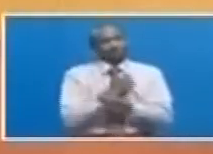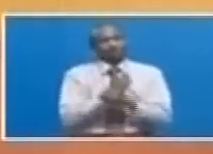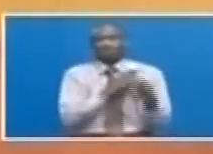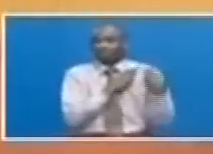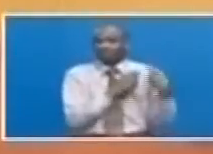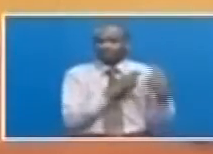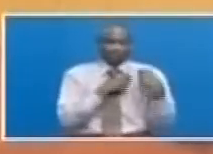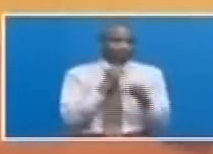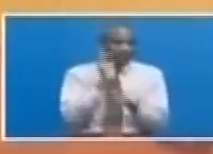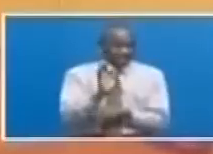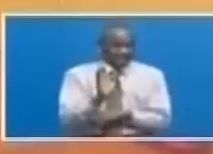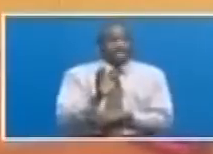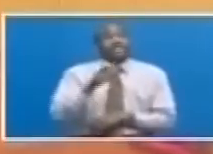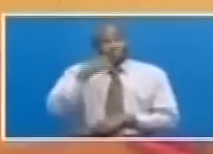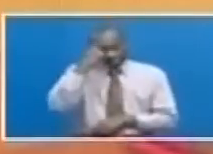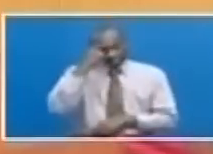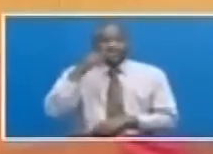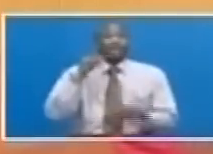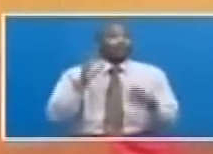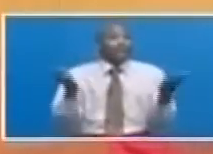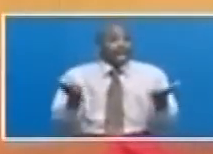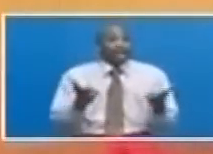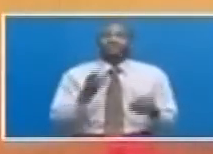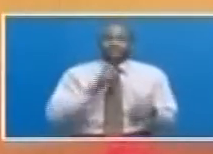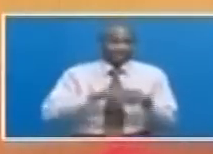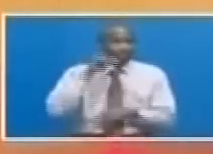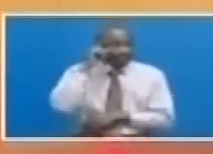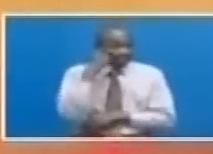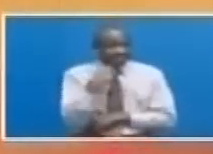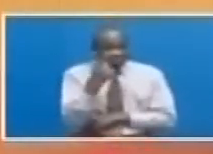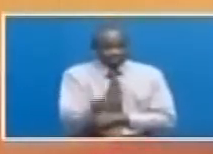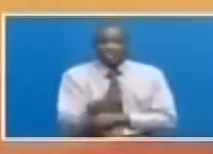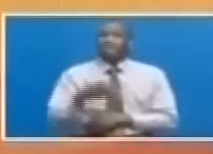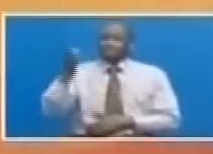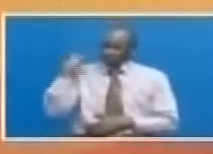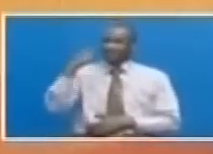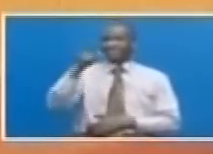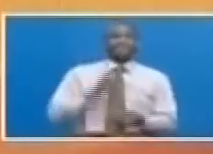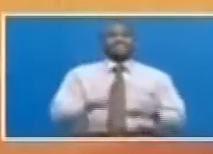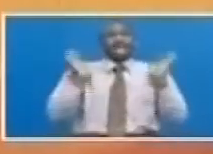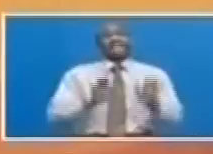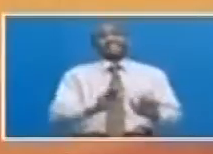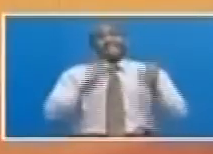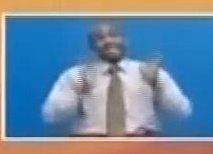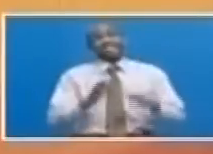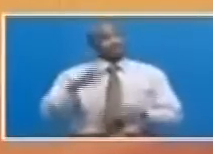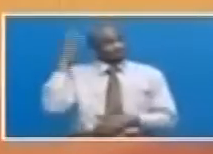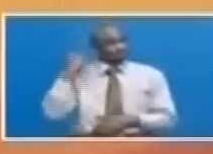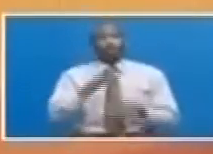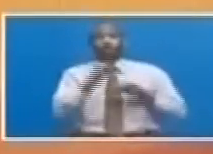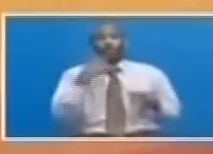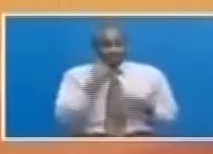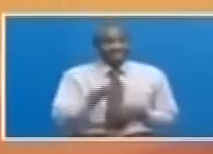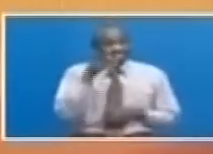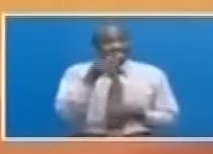wakizungumza huko Mombasa, Wetangula amesema kwamba Waiguru alikuwa amekanusha madai yaliyotolewa na CORD kuhusiana